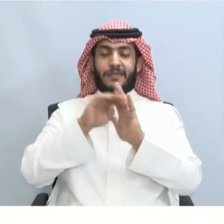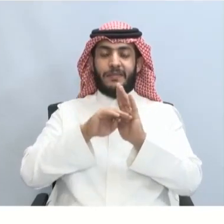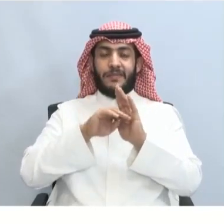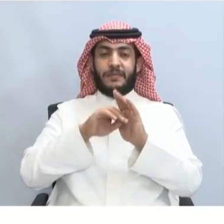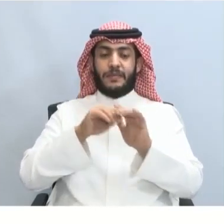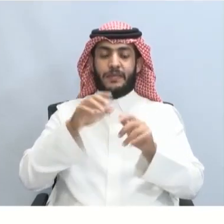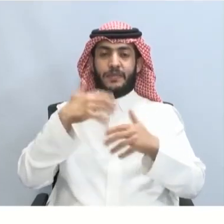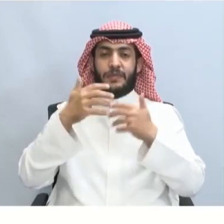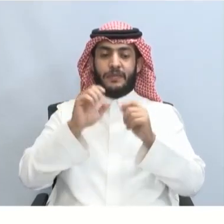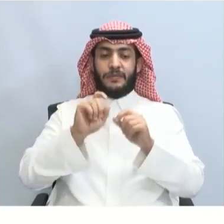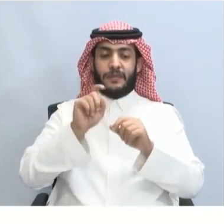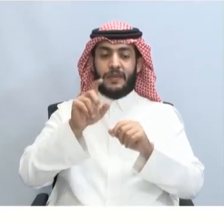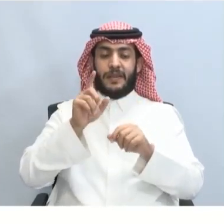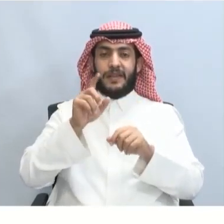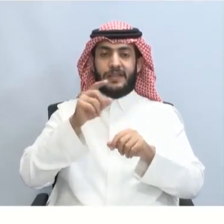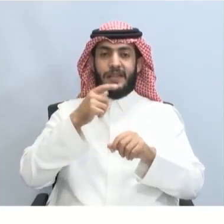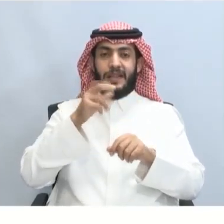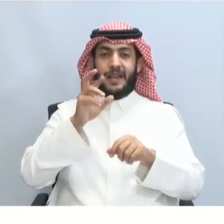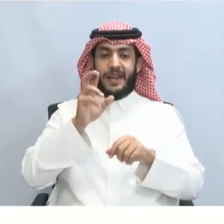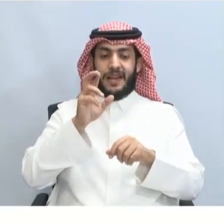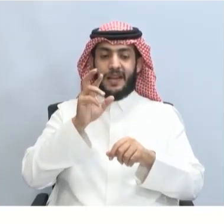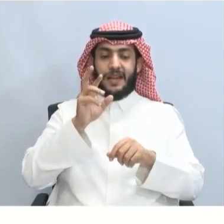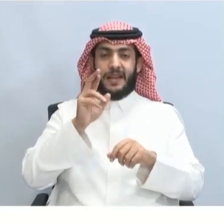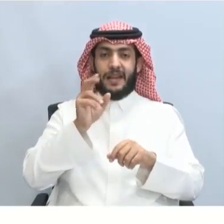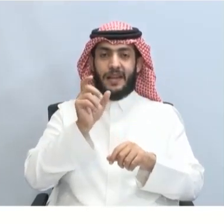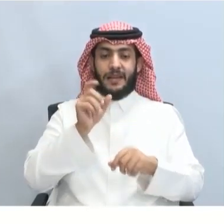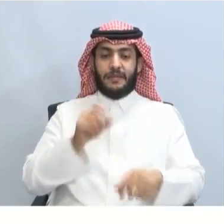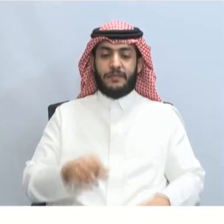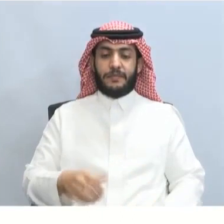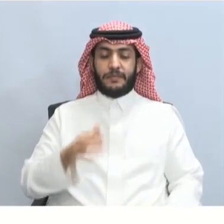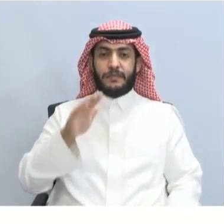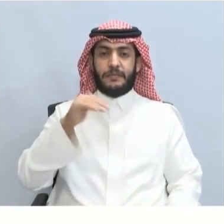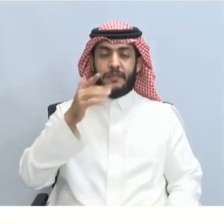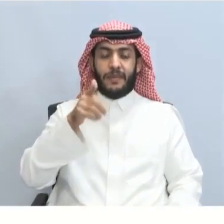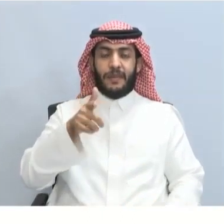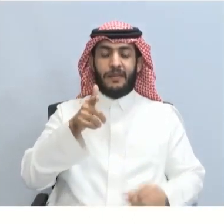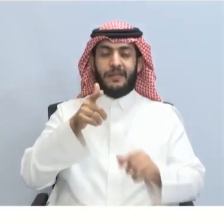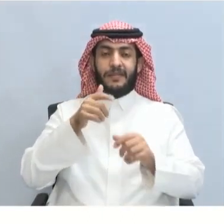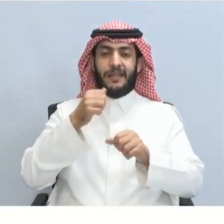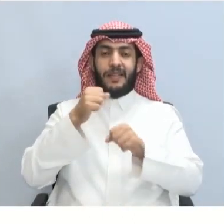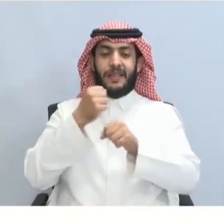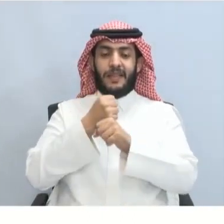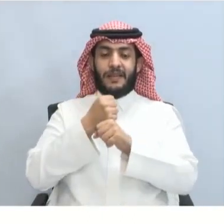بالتشغيل عن طريق رن ستظهر لنا هذه